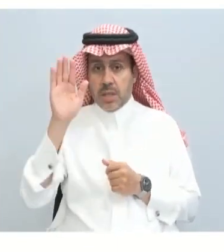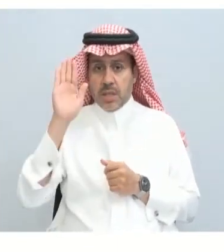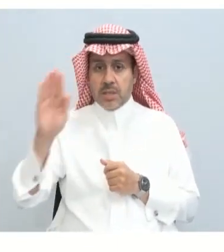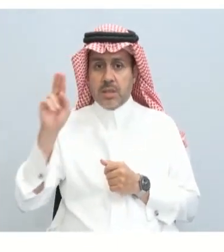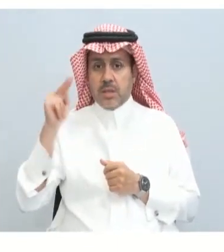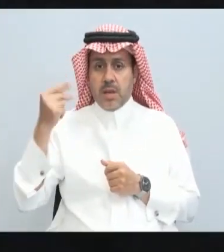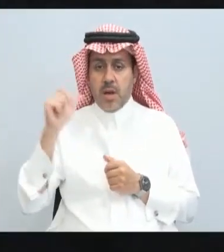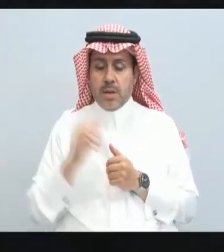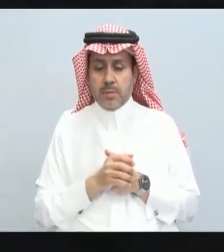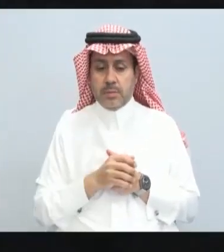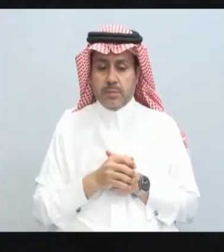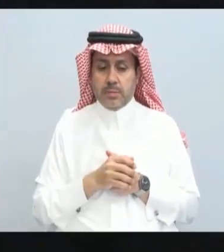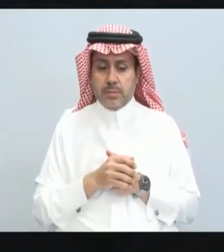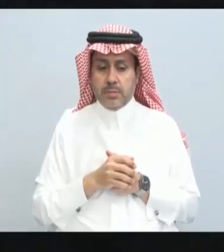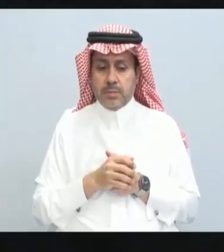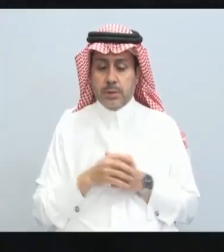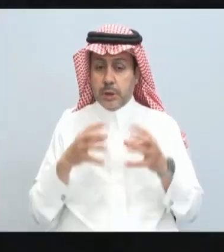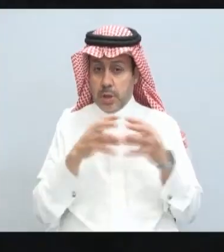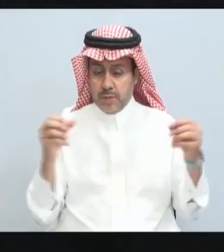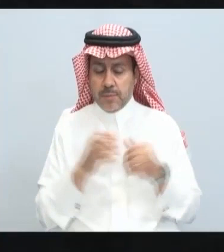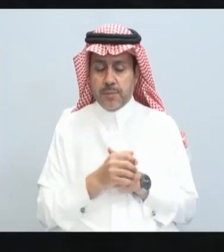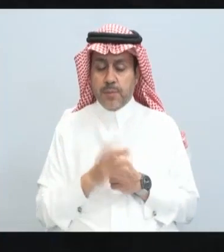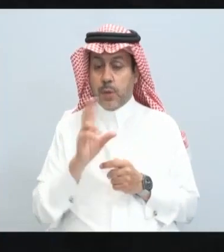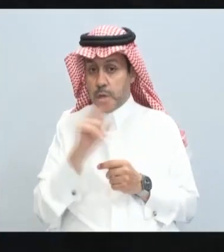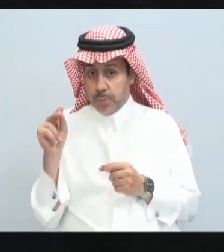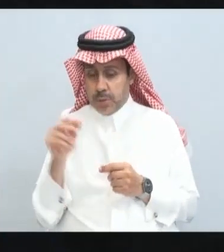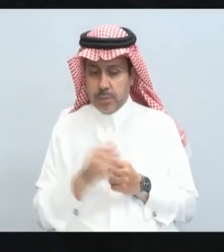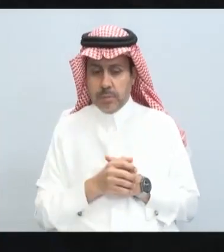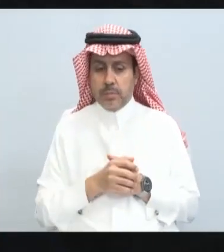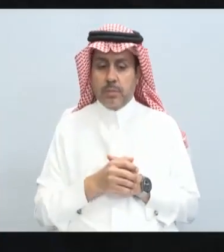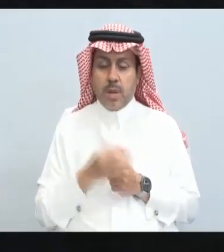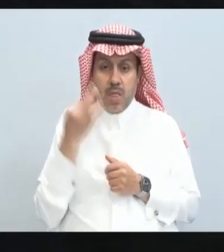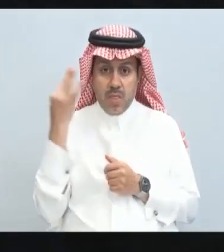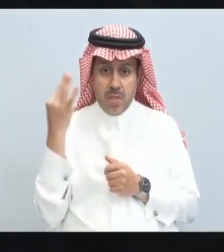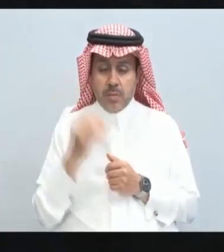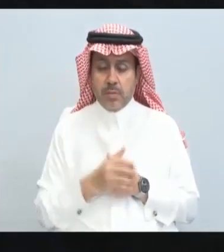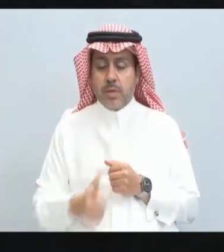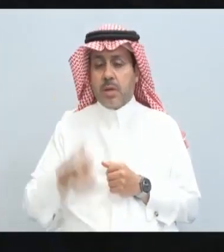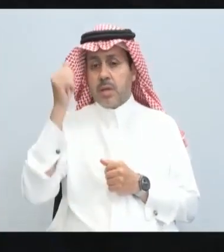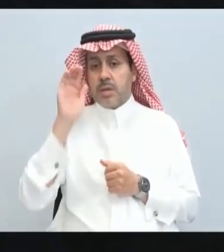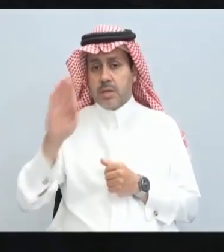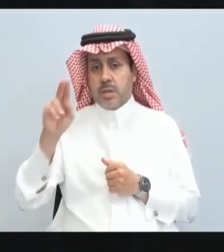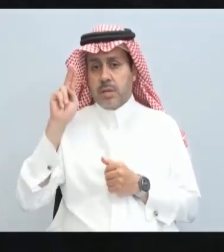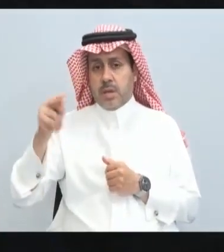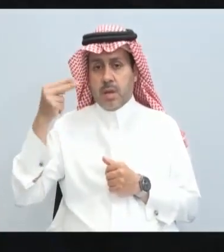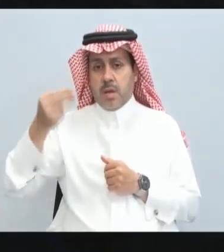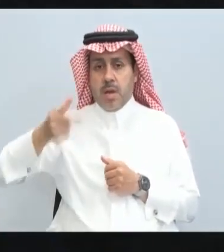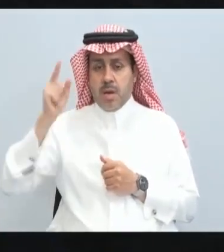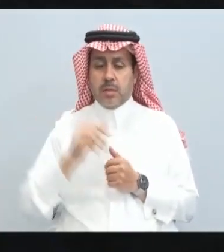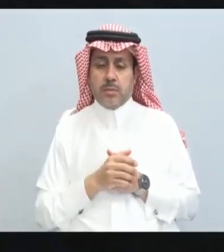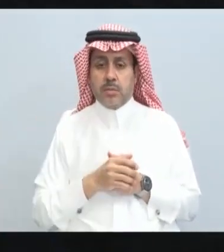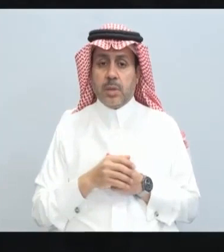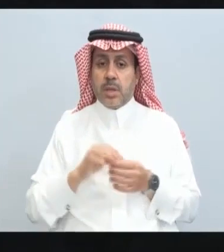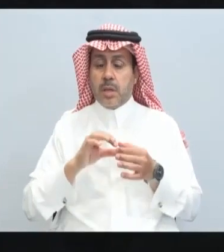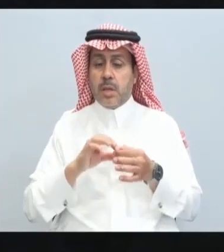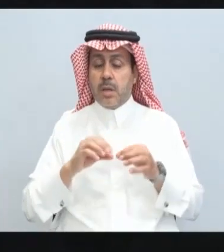الاستعاره طبعا لاحظ تعريف علم البيان ثم التشبيه ثانيا ثالثا الاستعاره هذا هو رابط الدرس الرقميه ايضا